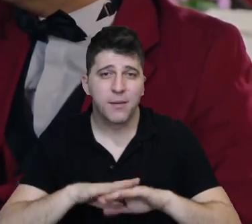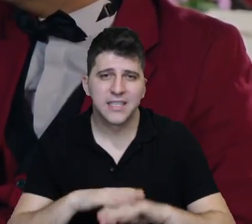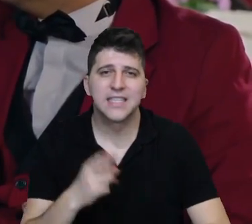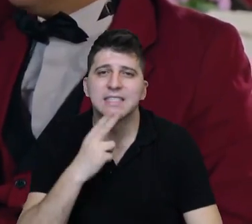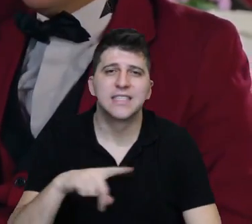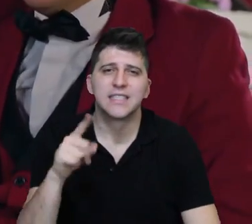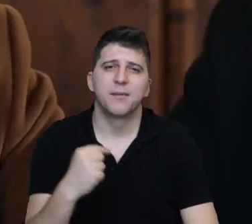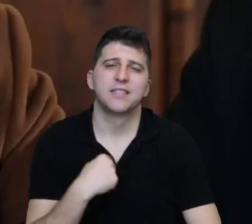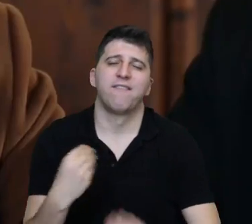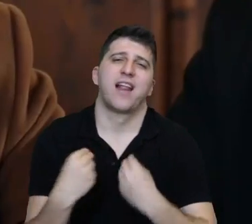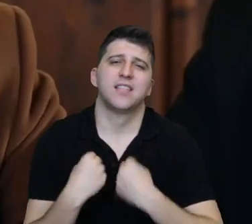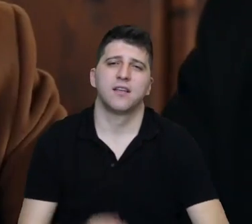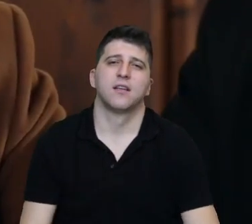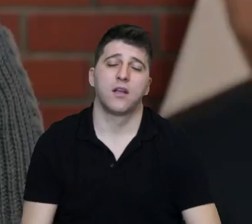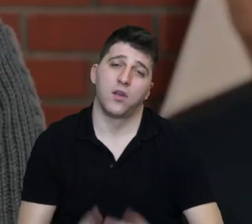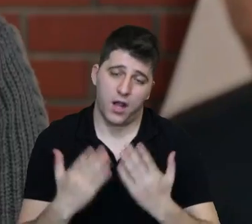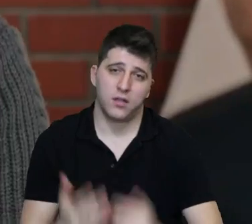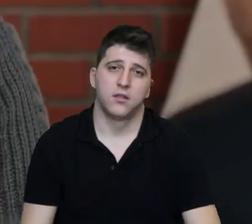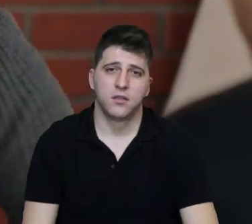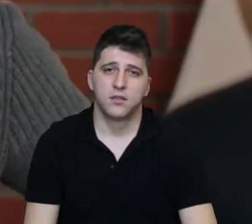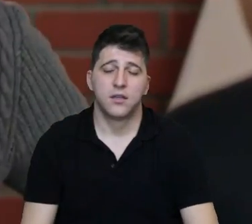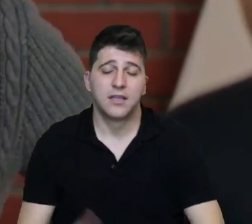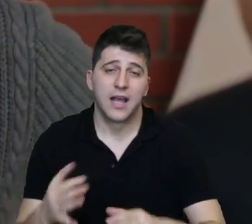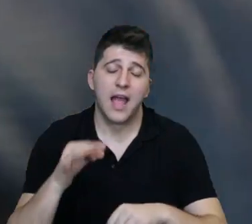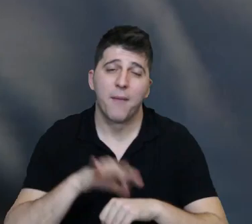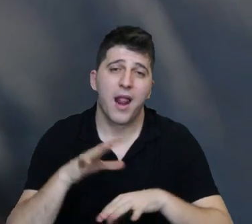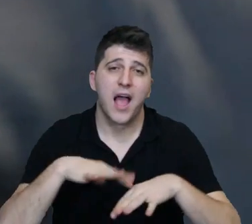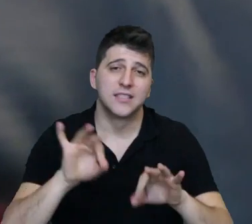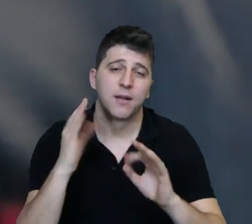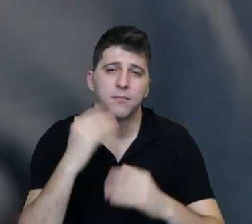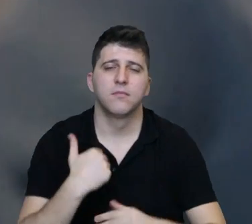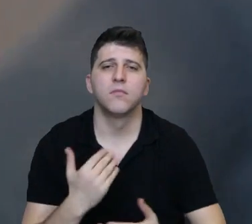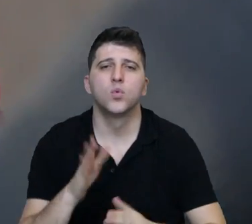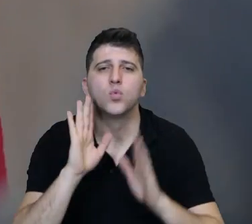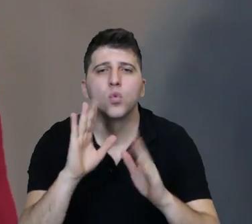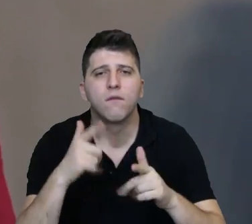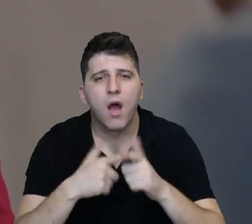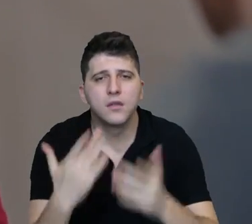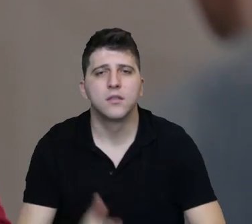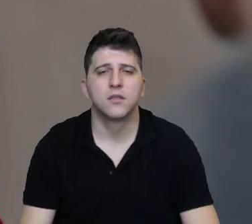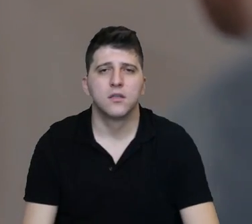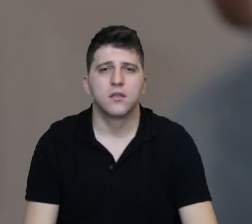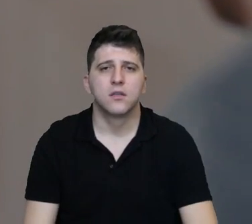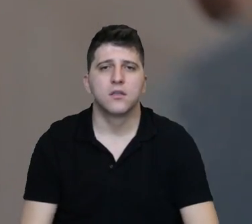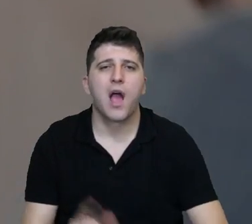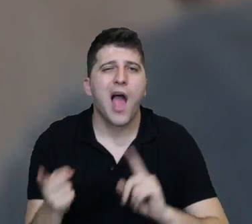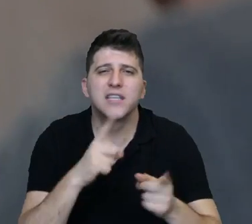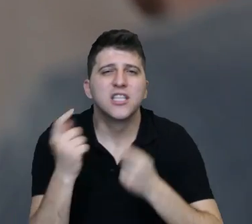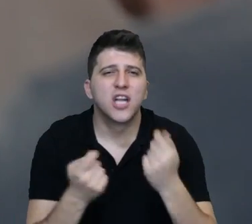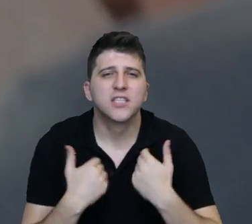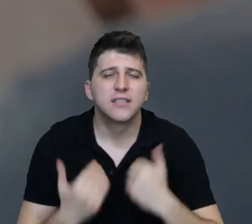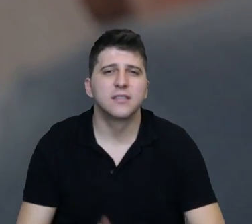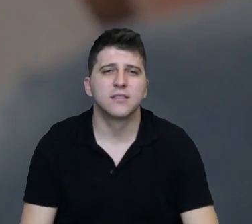Kızları bize şak kadarak verecek. Yani. Hadi hemen hazırlanıp gidelim. Dur Fatih'ime söyleyeyim. Hangi role çalışacağız?